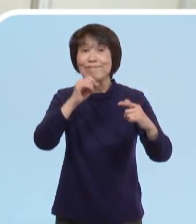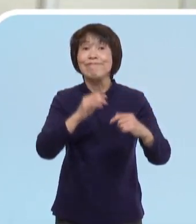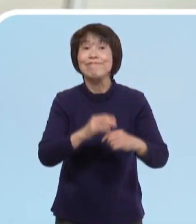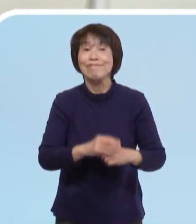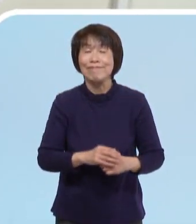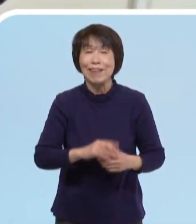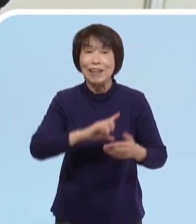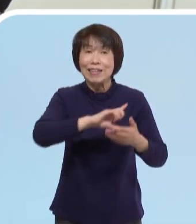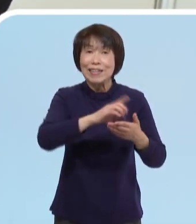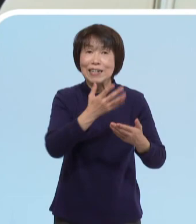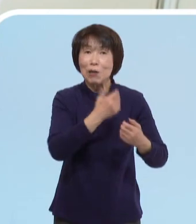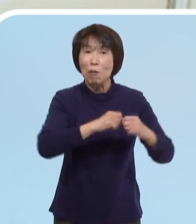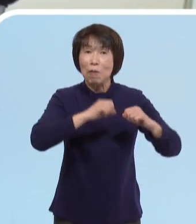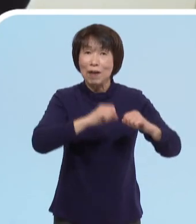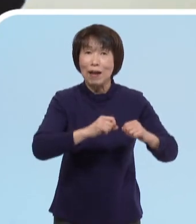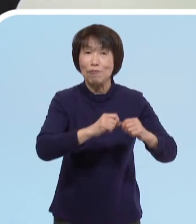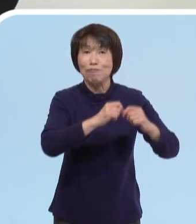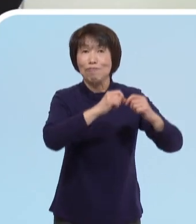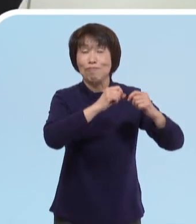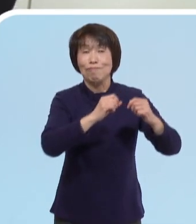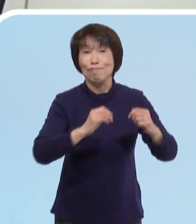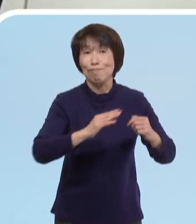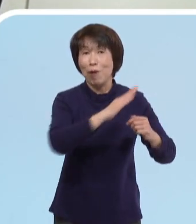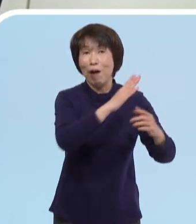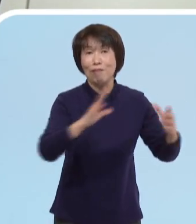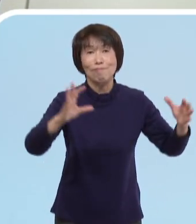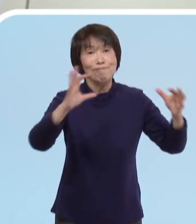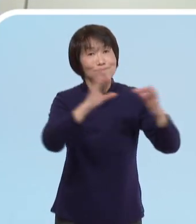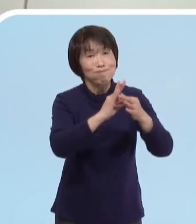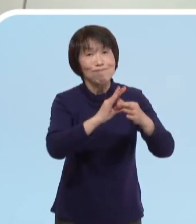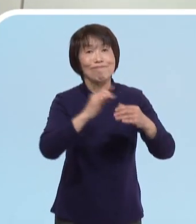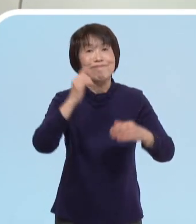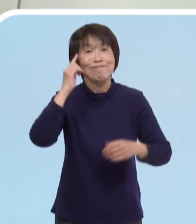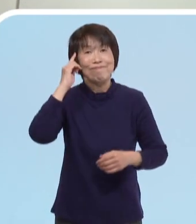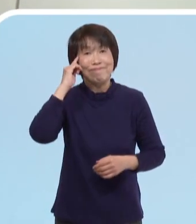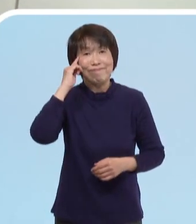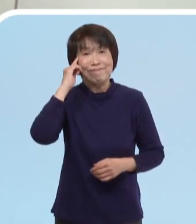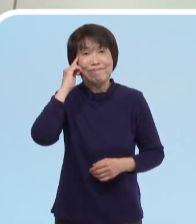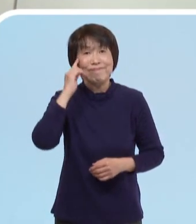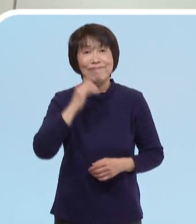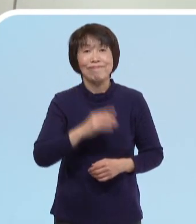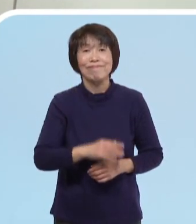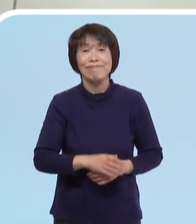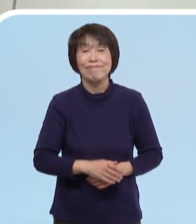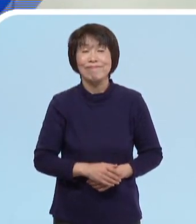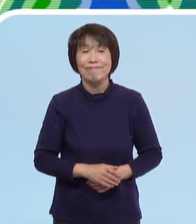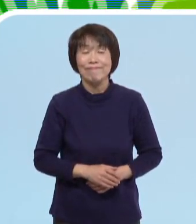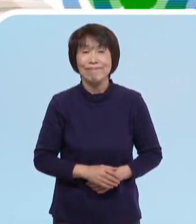さんが多くあるほど地域の健康づくりにね、直結していくかなと思います、